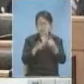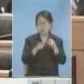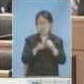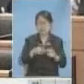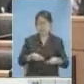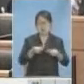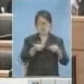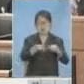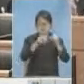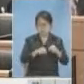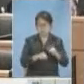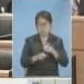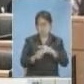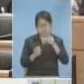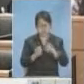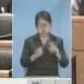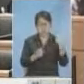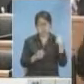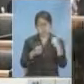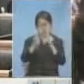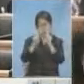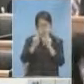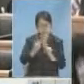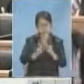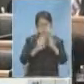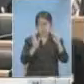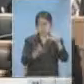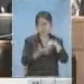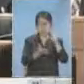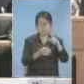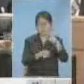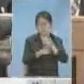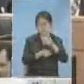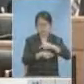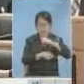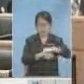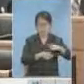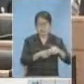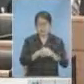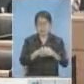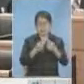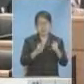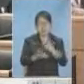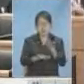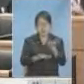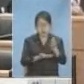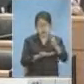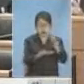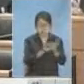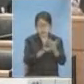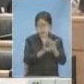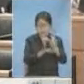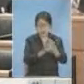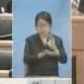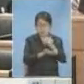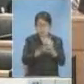ให้ท้องถิ่นมีศูนย์เด็กเล็กทุกตำบลท่านประธานครับแต่ว่าเวลาของงบประมาณมาจากส่วนกลางเนี่ยขอเป็นเงินอุดหนุน